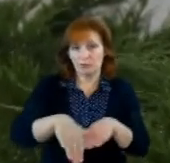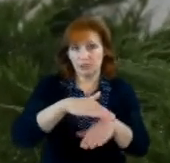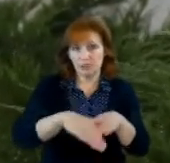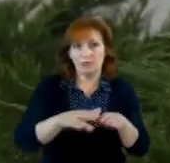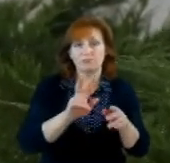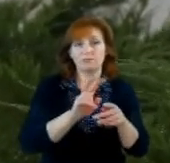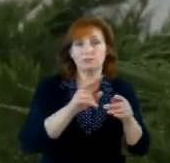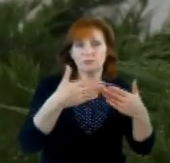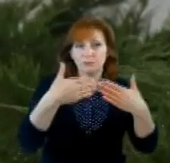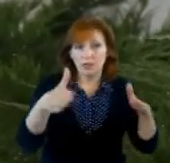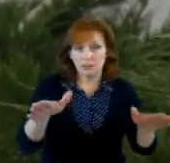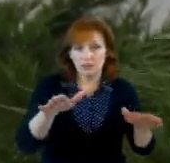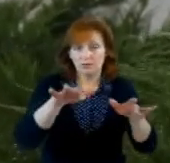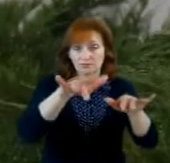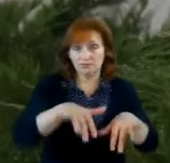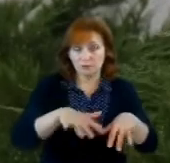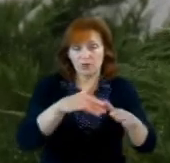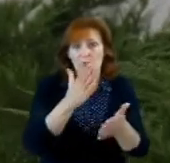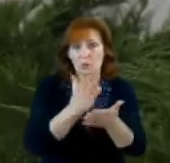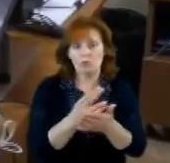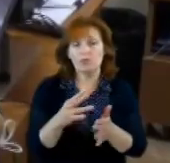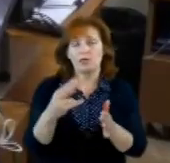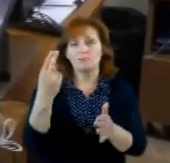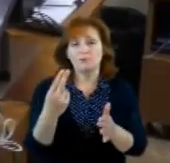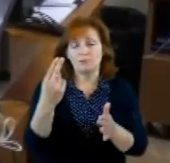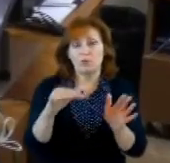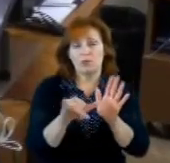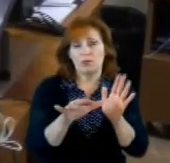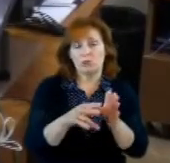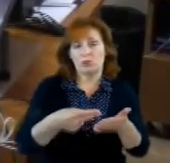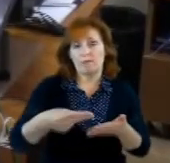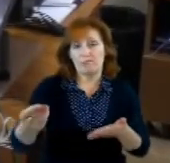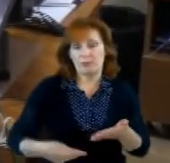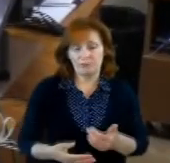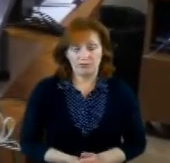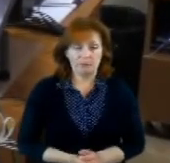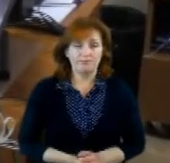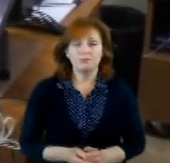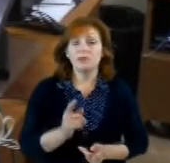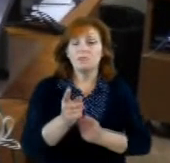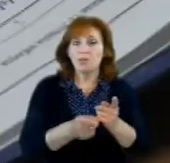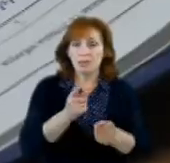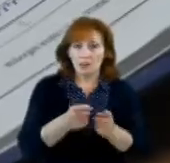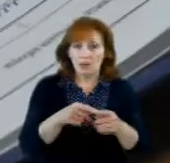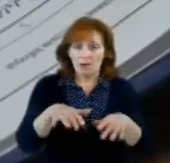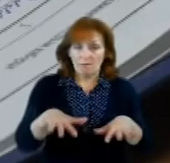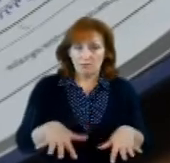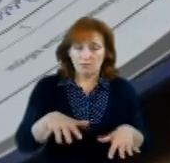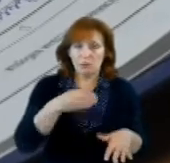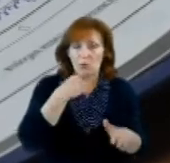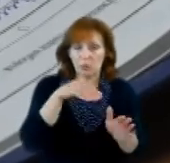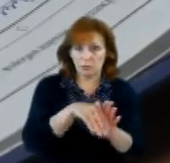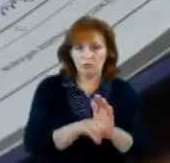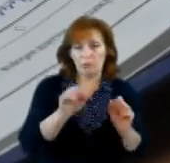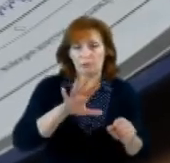дані, єдина вимога – це мати цифровий електронний підпис. Змінити місце голосування можна було з початку липня, каже Валерій